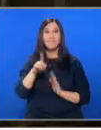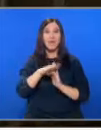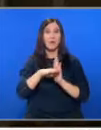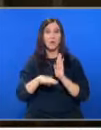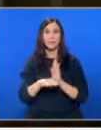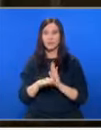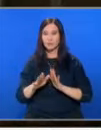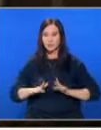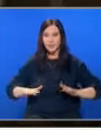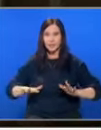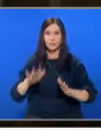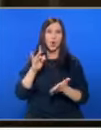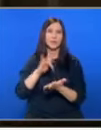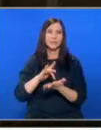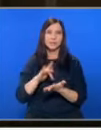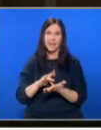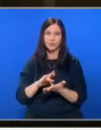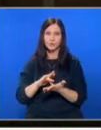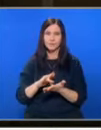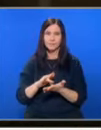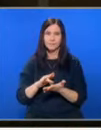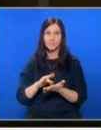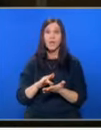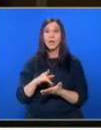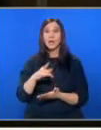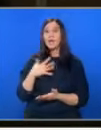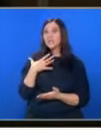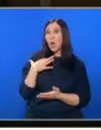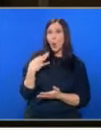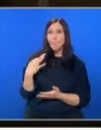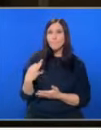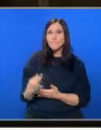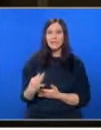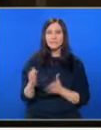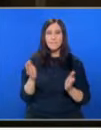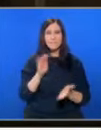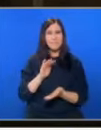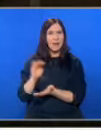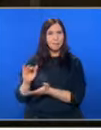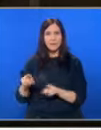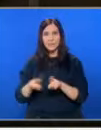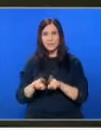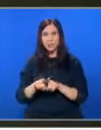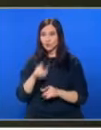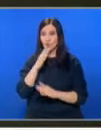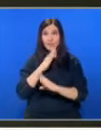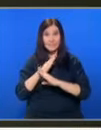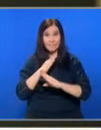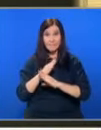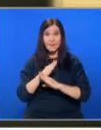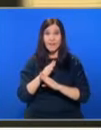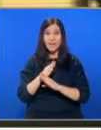нерегламентирано на територията на центровете, за опасни предмети, също така забранени